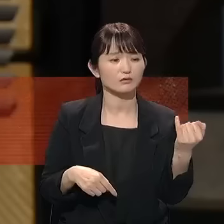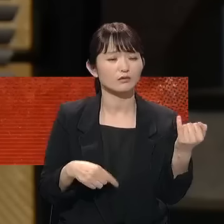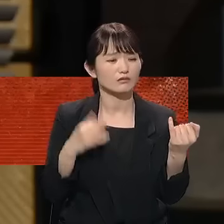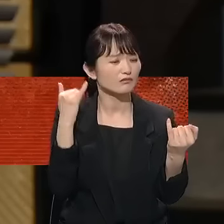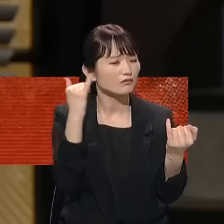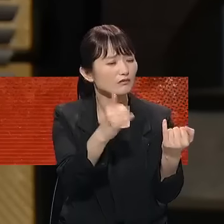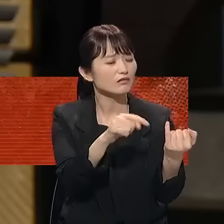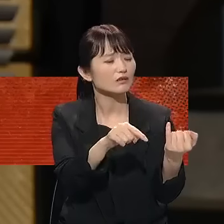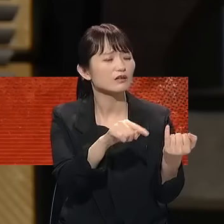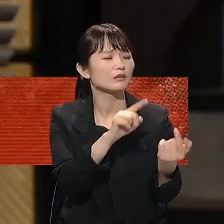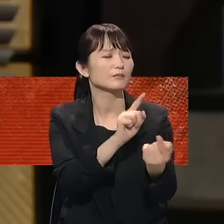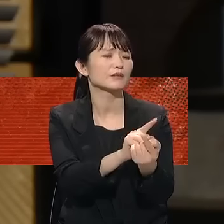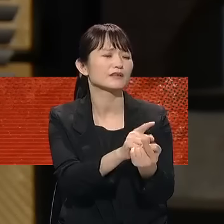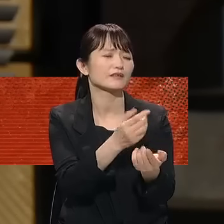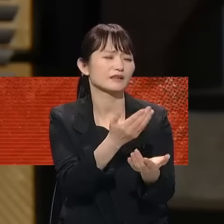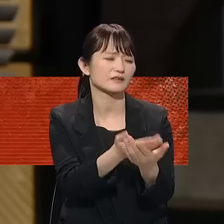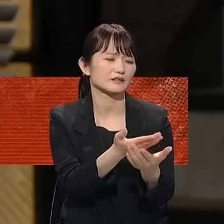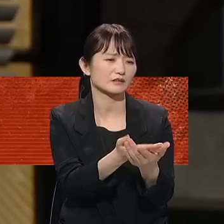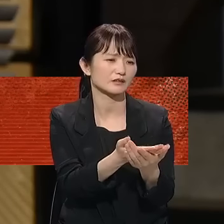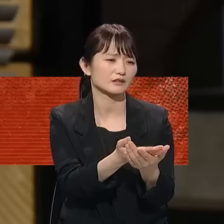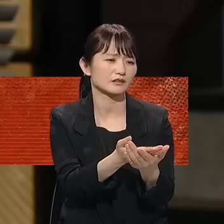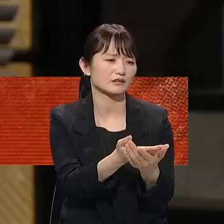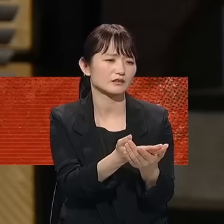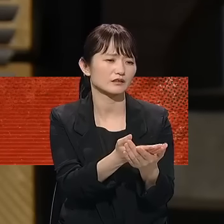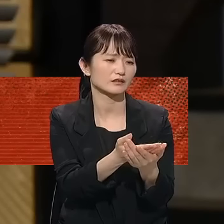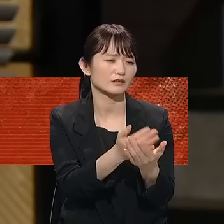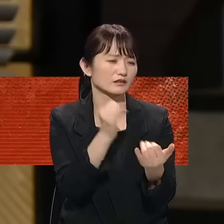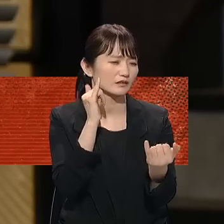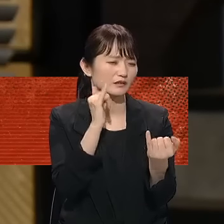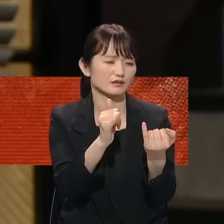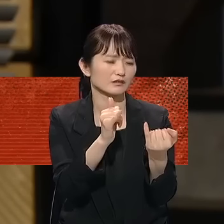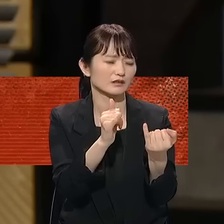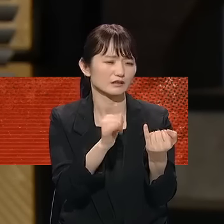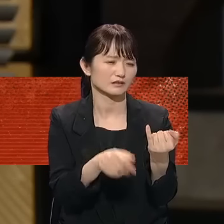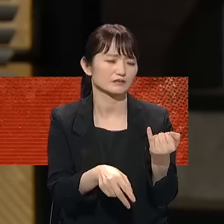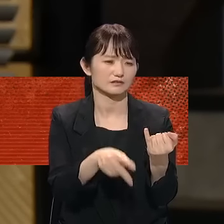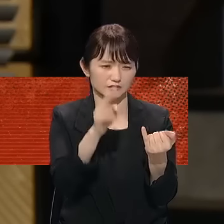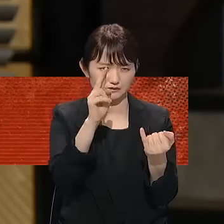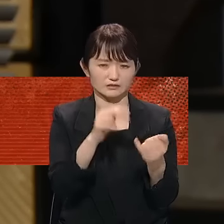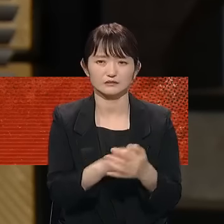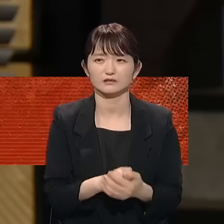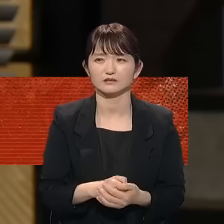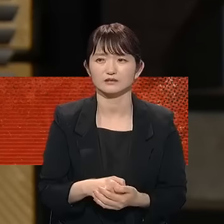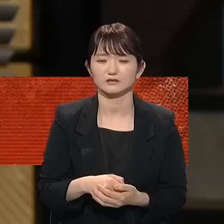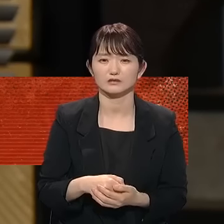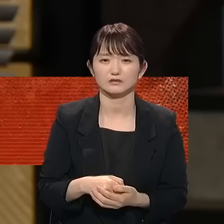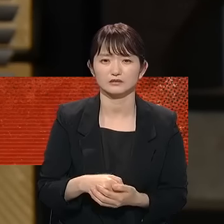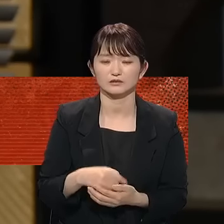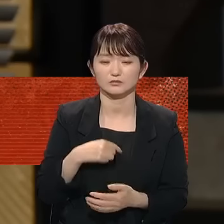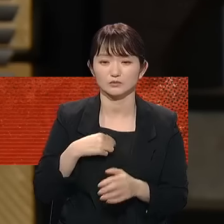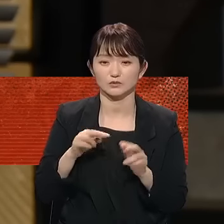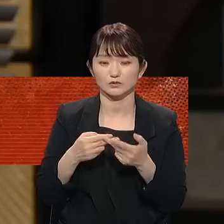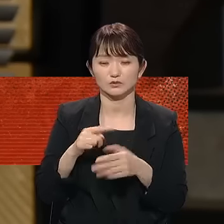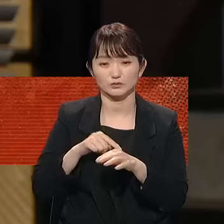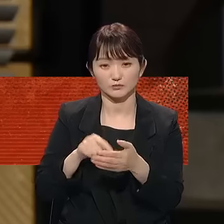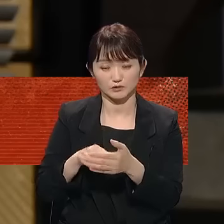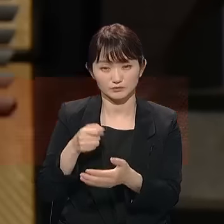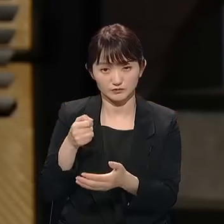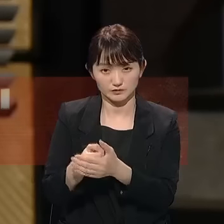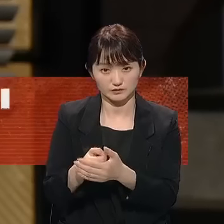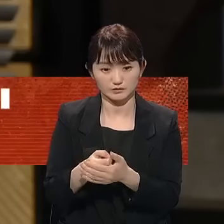여자친구한테 전화해가지고 만나게 해달라. 이제 그것도 다 연락 끊고요. 이제는 본인도 마음을 정리하시고 뭔가 우리